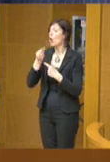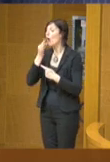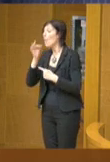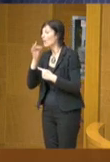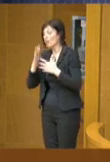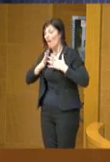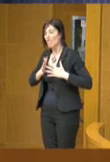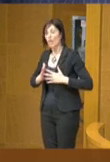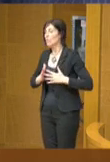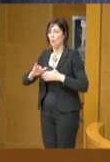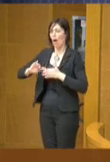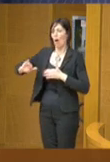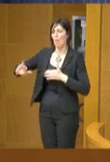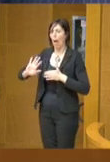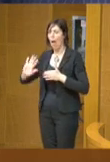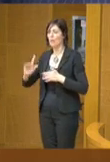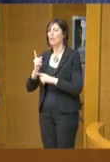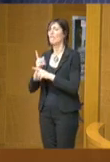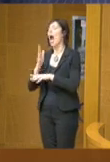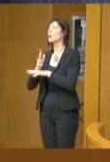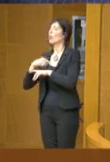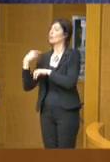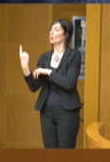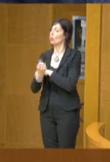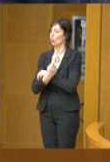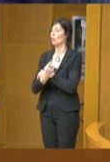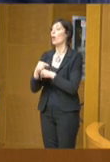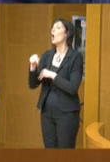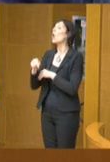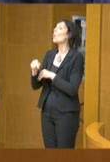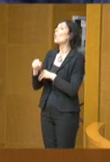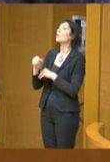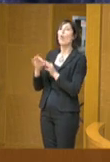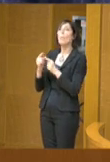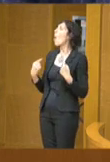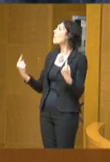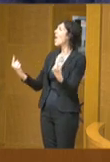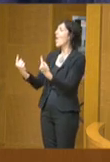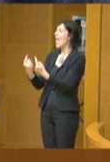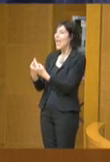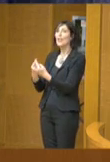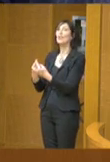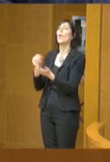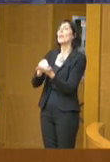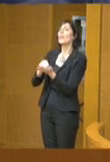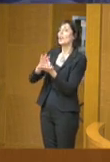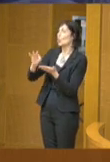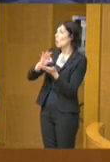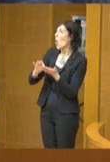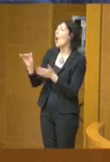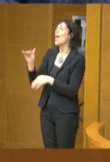fisiche. Oggi questo è un momento plurale. La presenza delle scuole, i ragazzi, le ragazze,